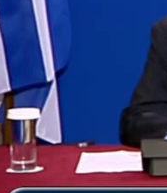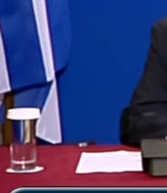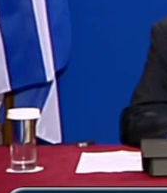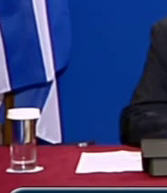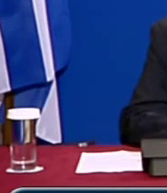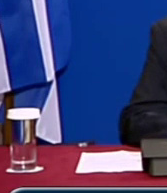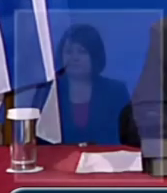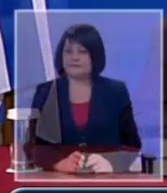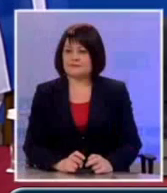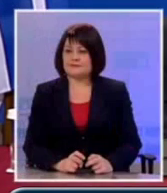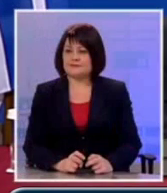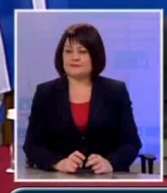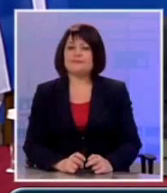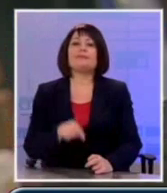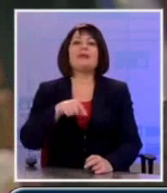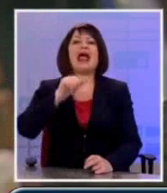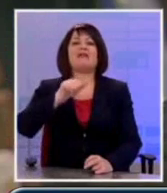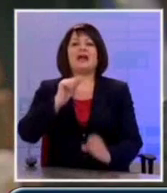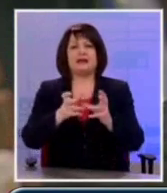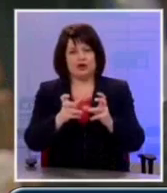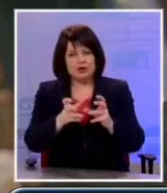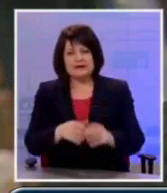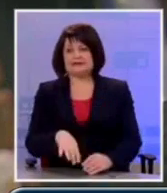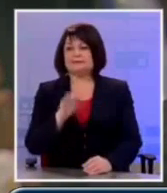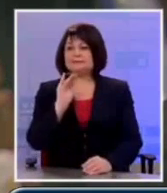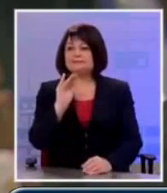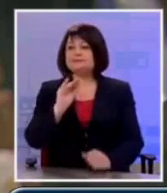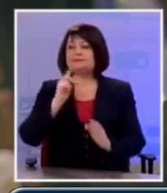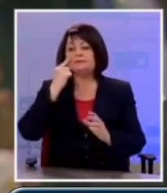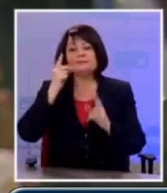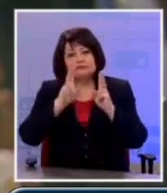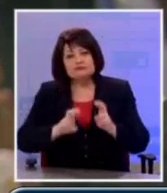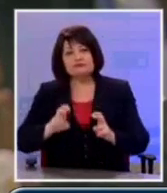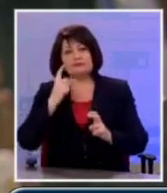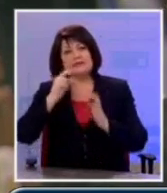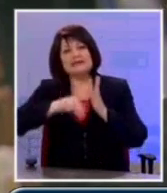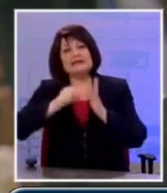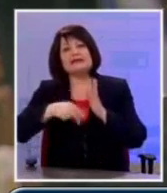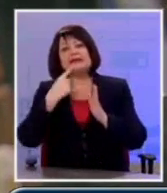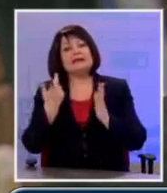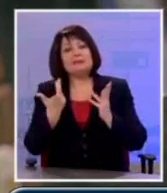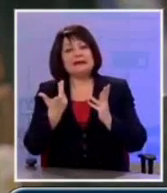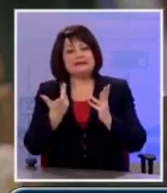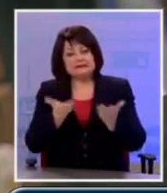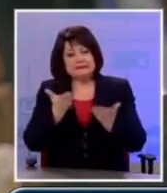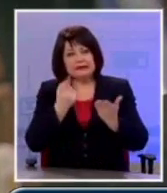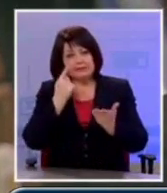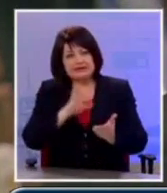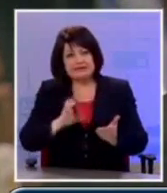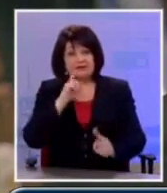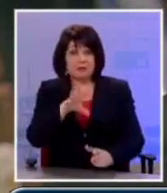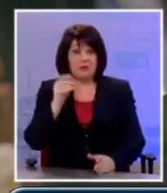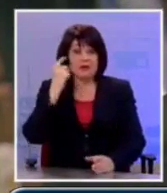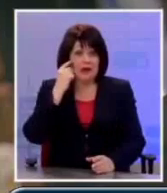συμβάσεις. Αναφέρατε και αντιστοίχηση με τις συμβάσεις που όπως είχαν υπογραφεί. Αν κατάλαβα